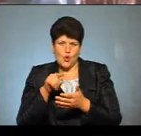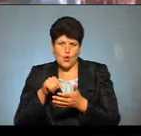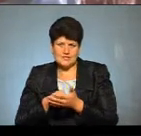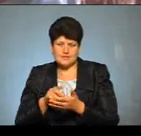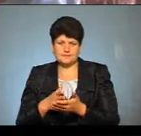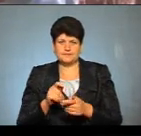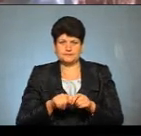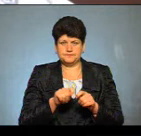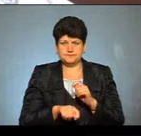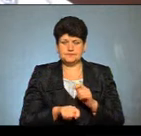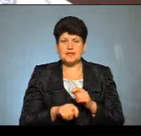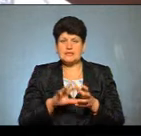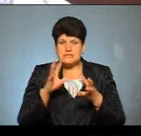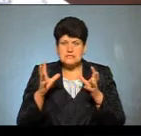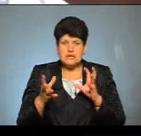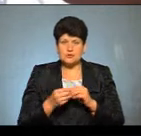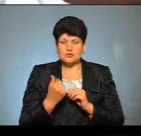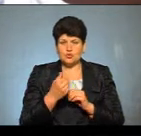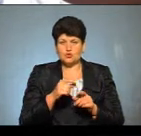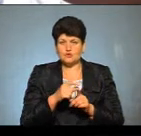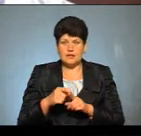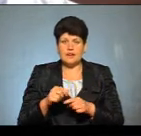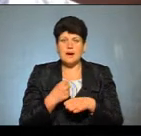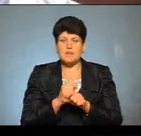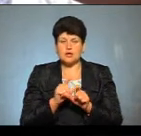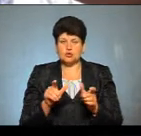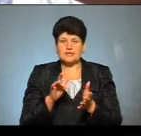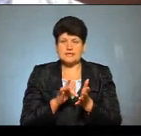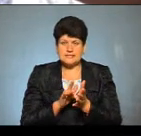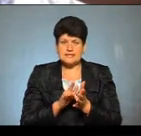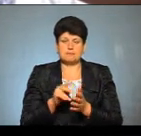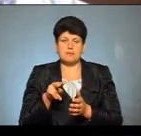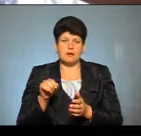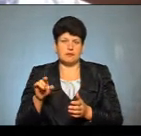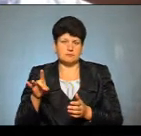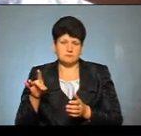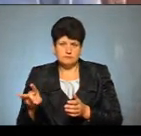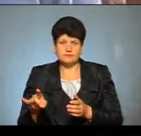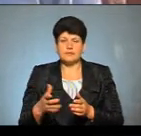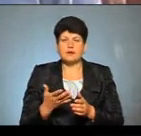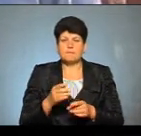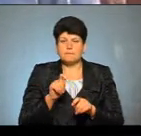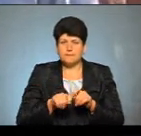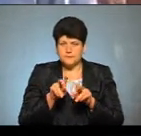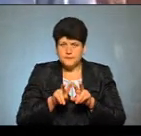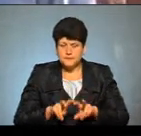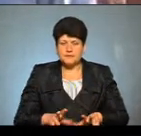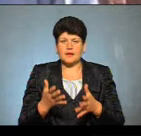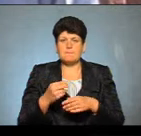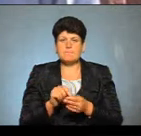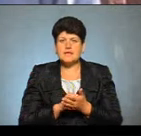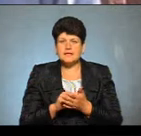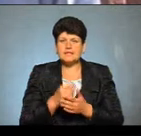центру Володимир Паничев. Загалом, за його словами, лабораторний центр методом полімеразно-ланцюгової реакції дослідив біологічні